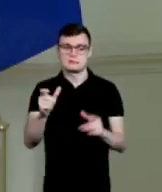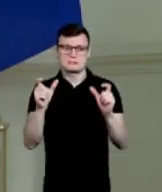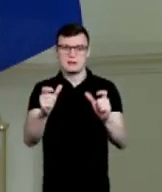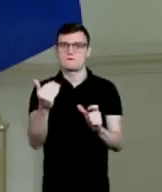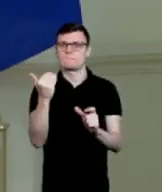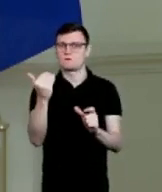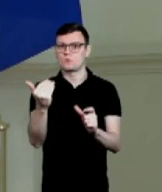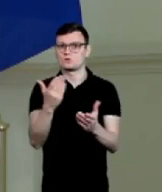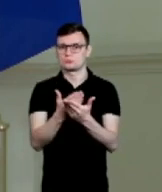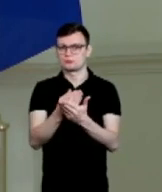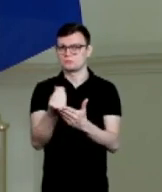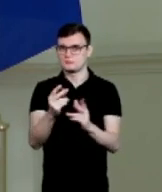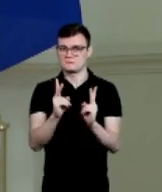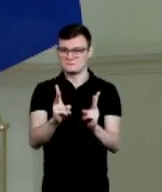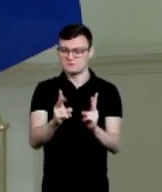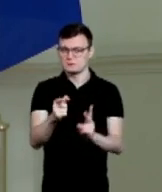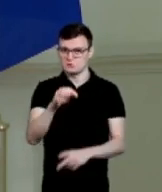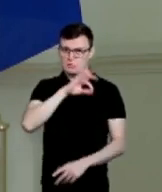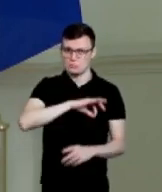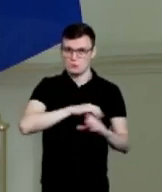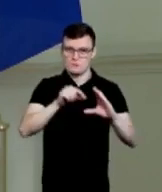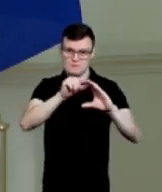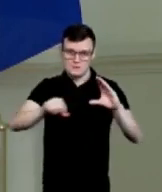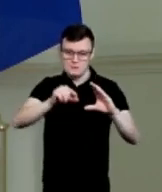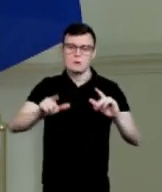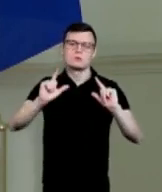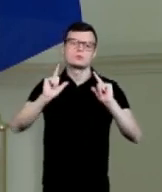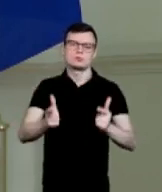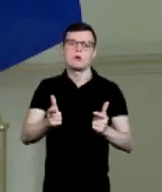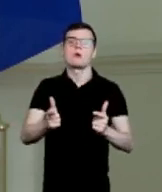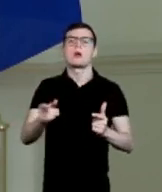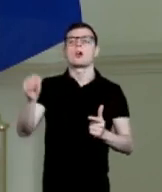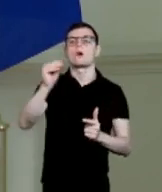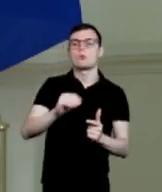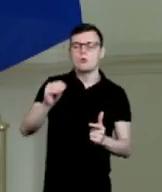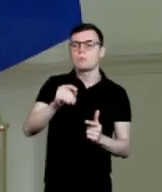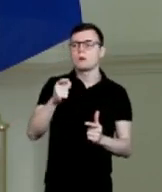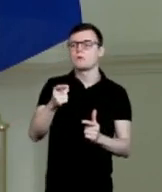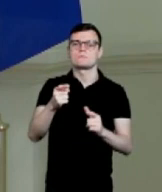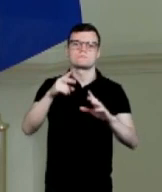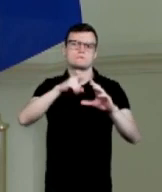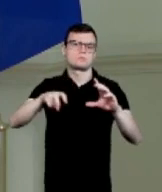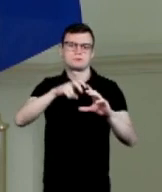atstatyti Ukrainai, tuo mažiau reikės mokėti Europos mokesčių mokėtojams.